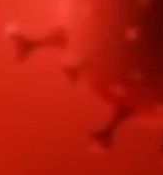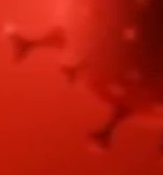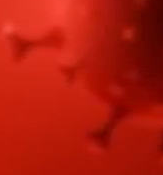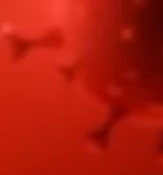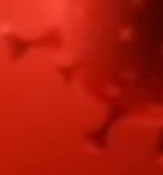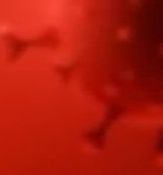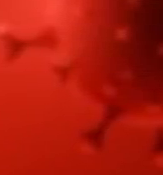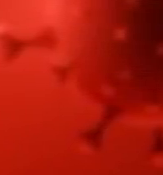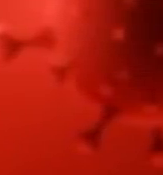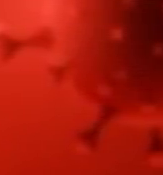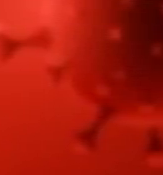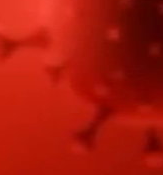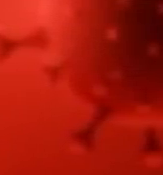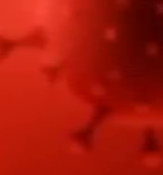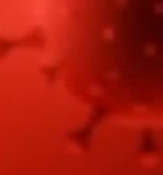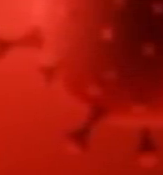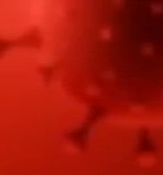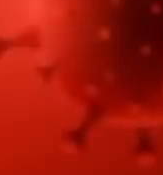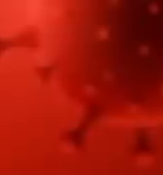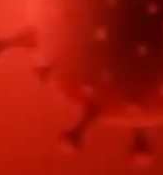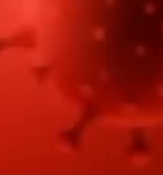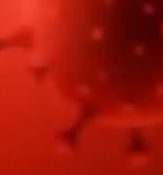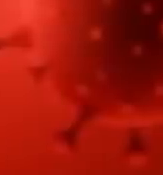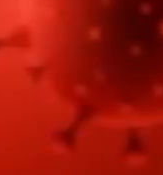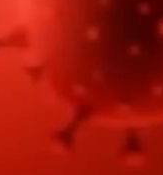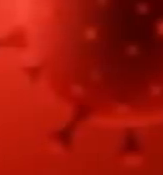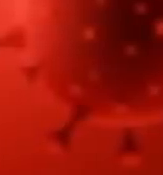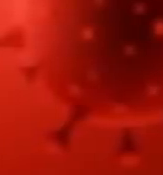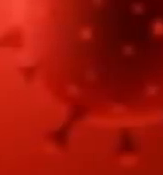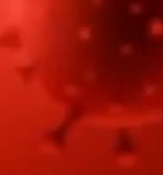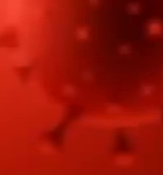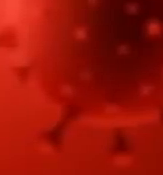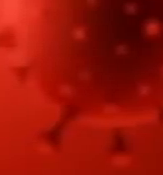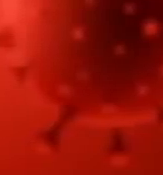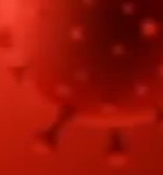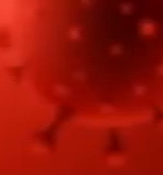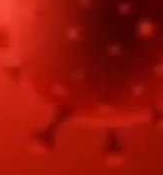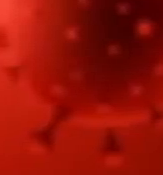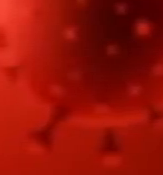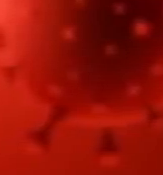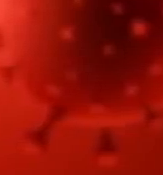pa. 1.7% yan ang total cases na